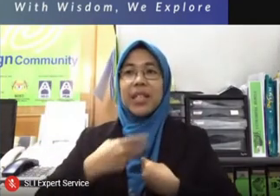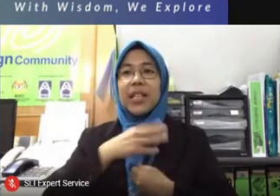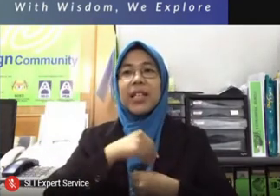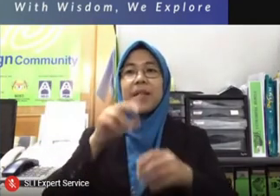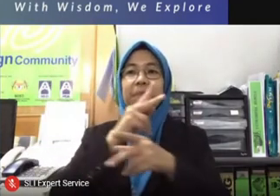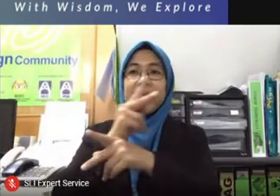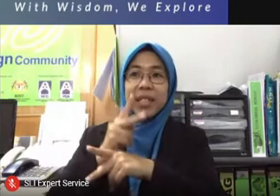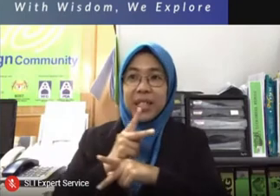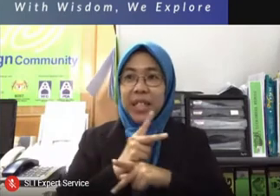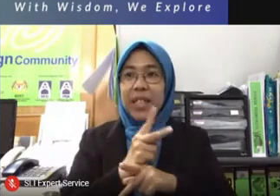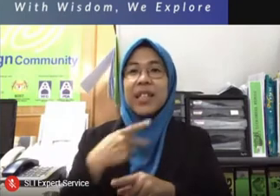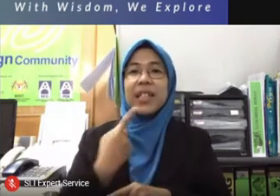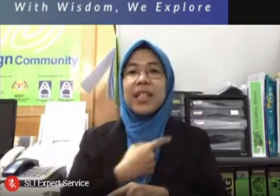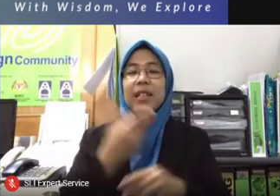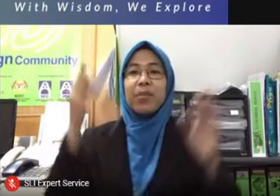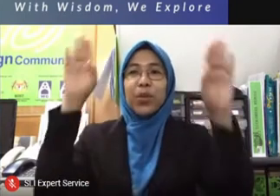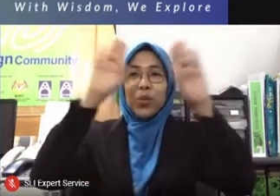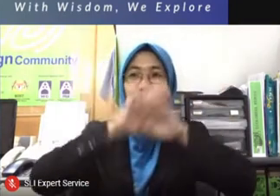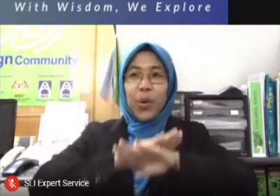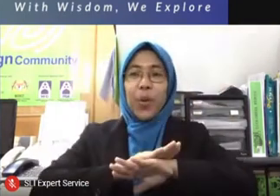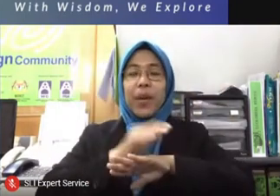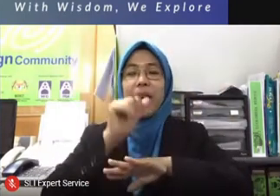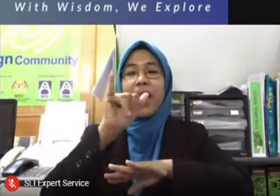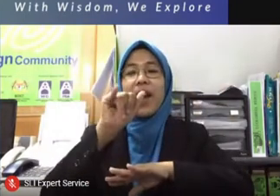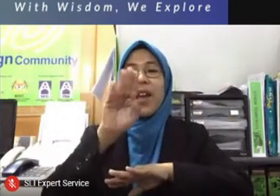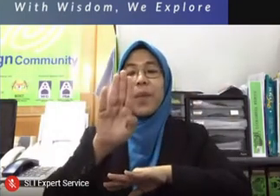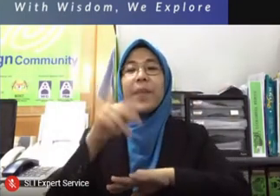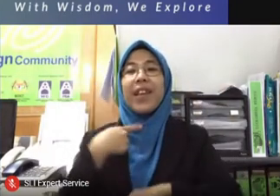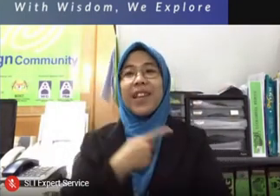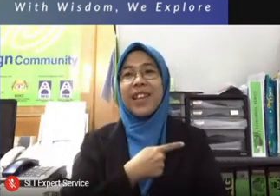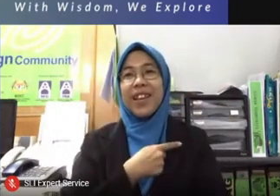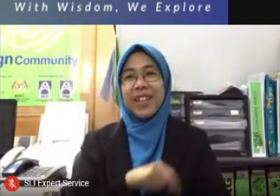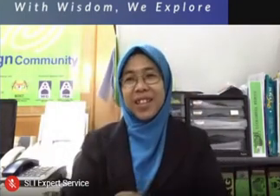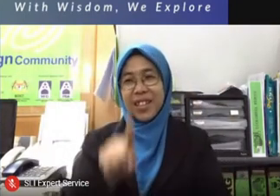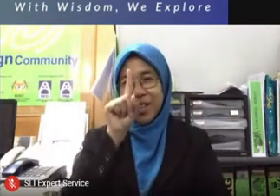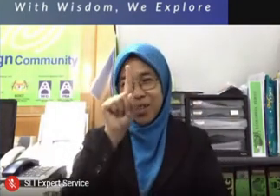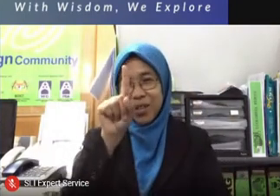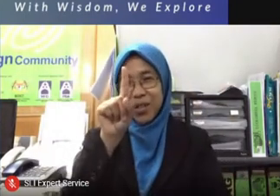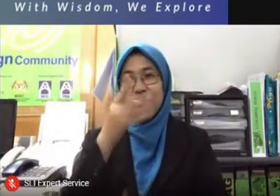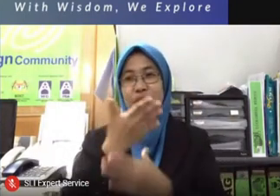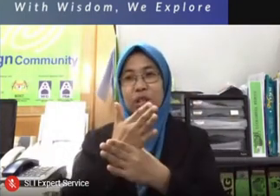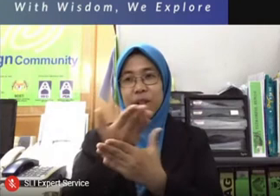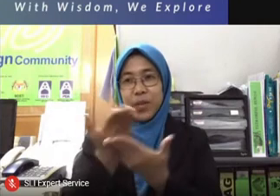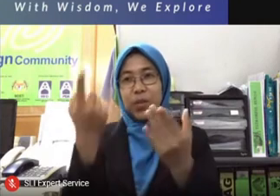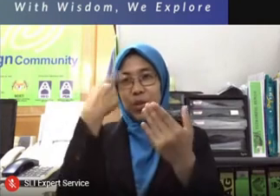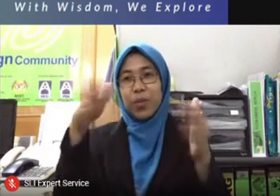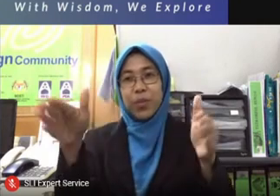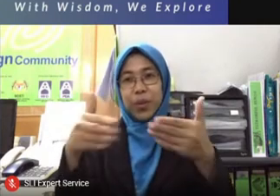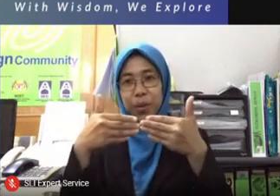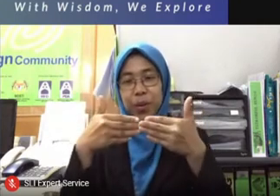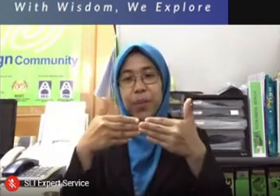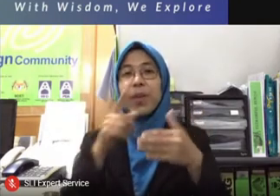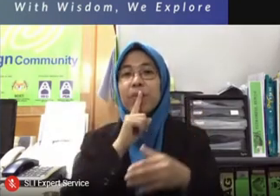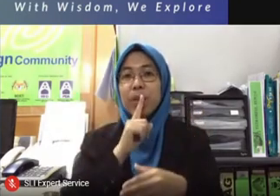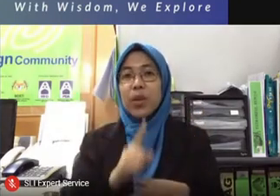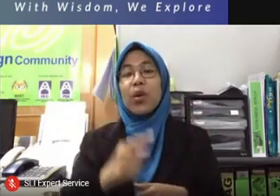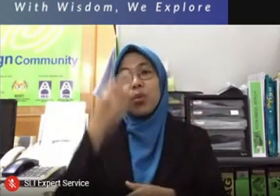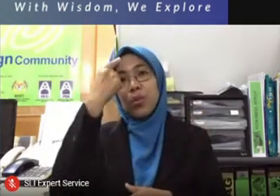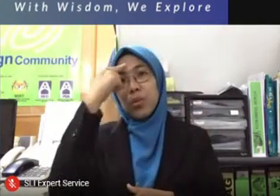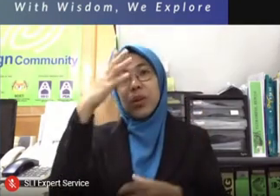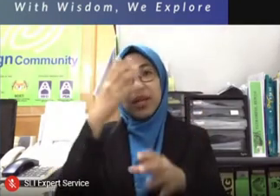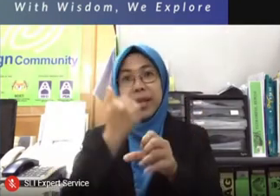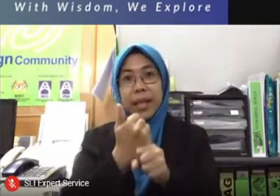memelihara kita dan menutup aib kita. Jadi saya nak kongsikan satu je last kali sebagai penutup. Jadi yang sebenarnya untuk